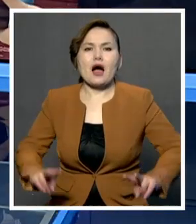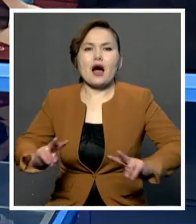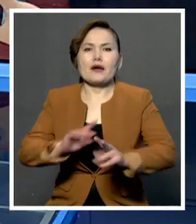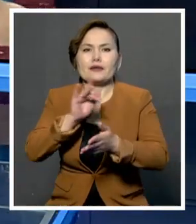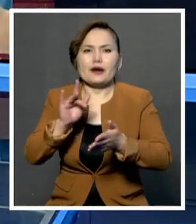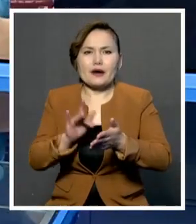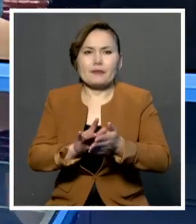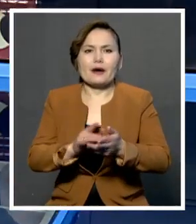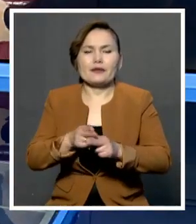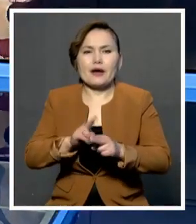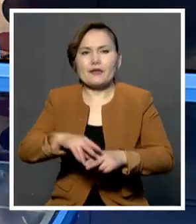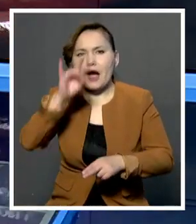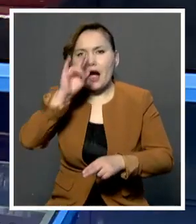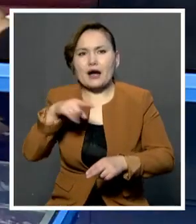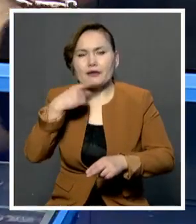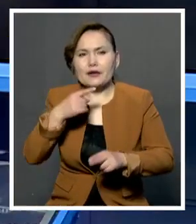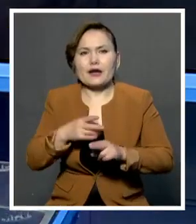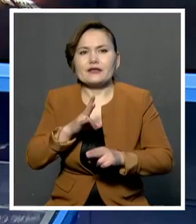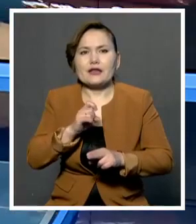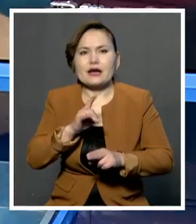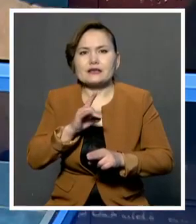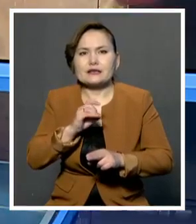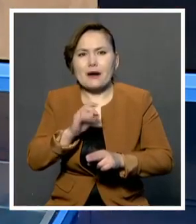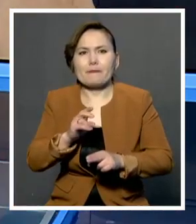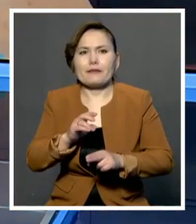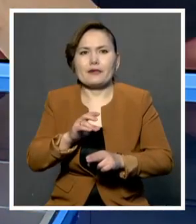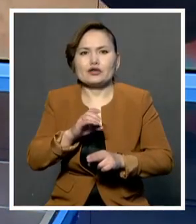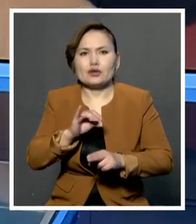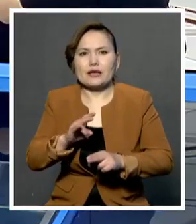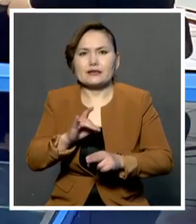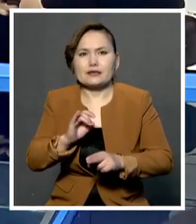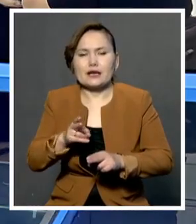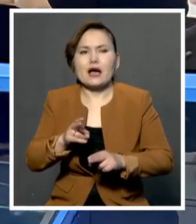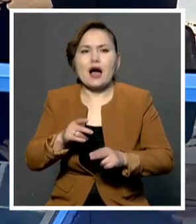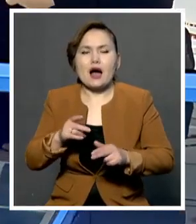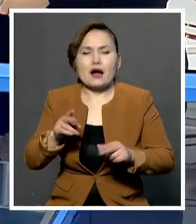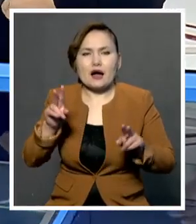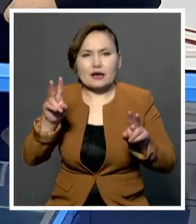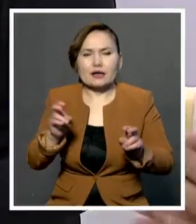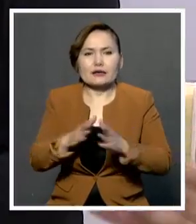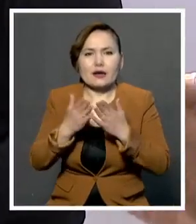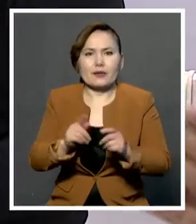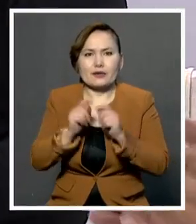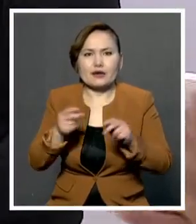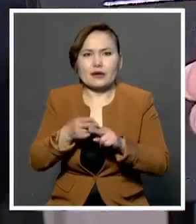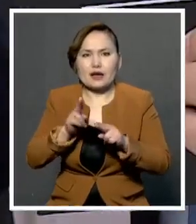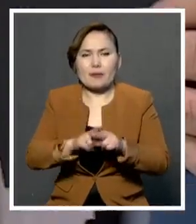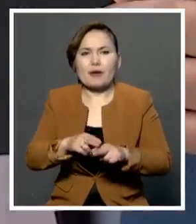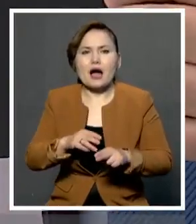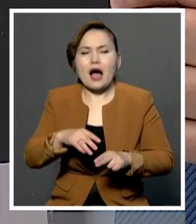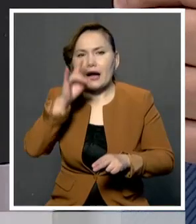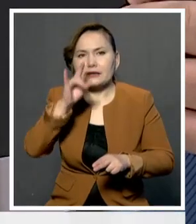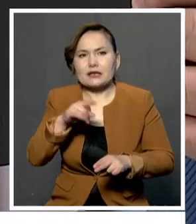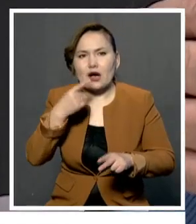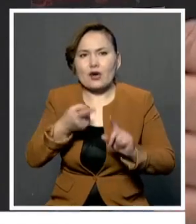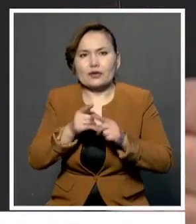Елордада Ахмет Кенесарийнің қазақ тіліндегі Насап Наме Сұлтан Сыдық атты кітабының тұсаукесері өтті. Аталған туындыны Ербол Алшынбай Шағатай тілінен қазақшаға